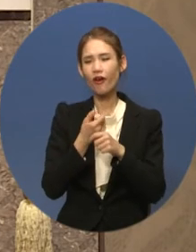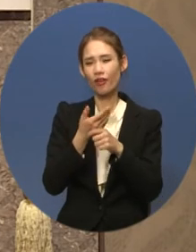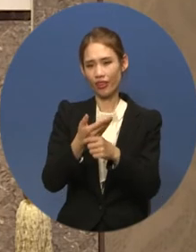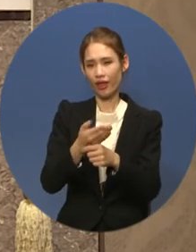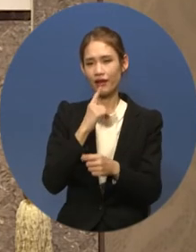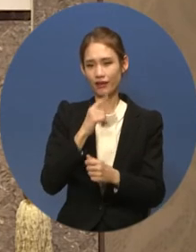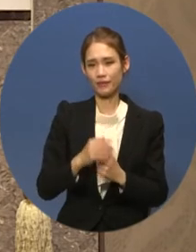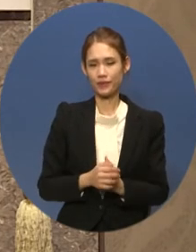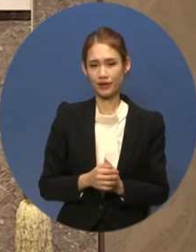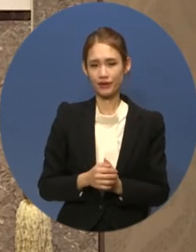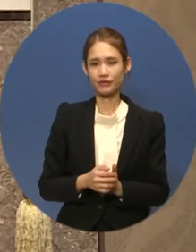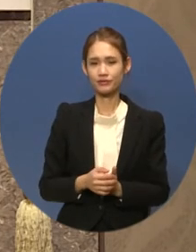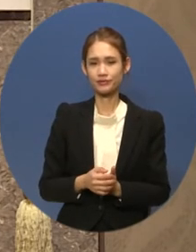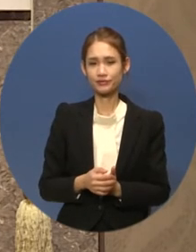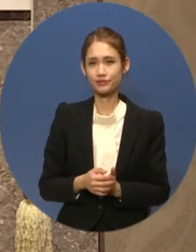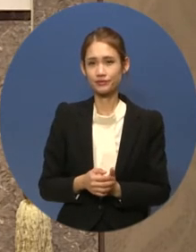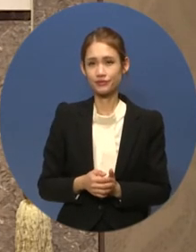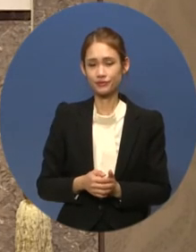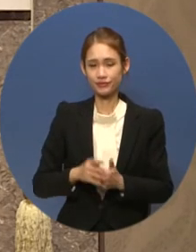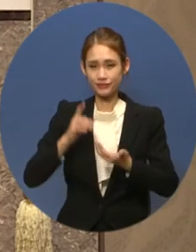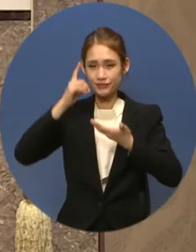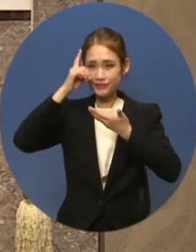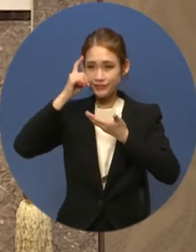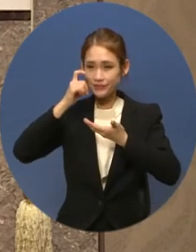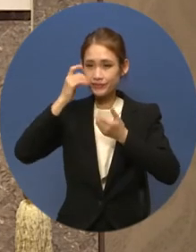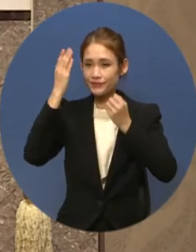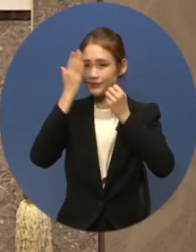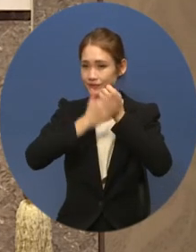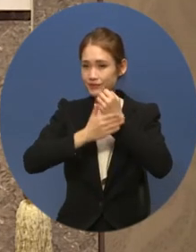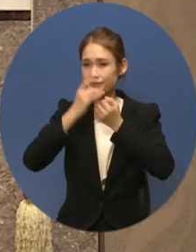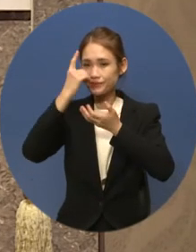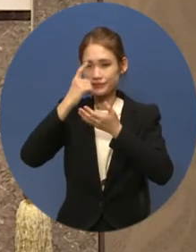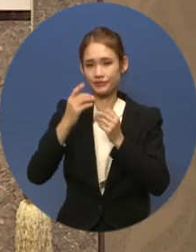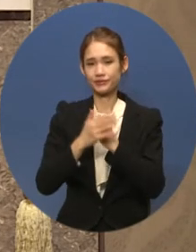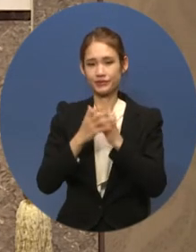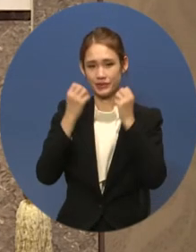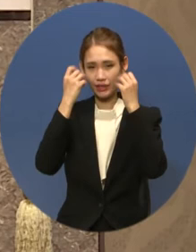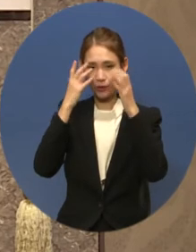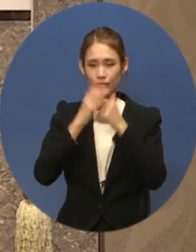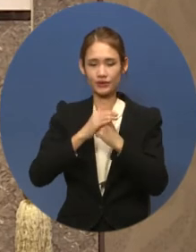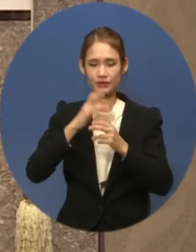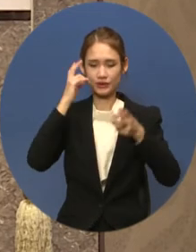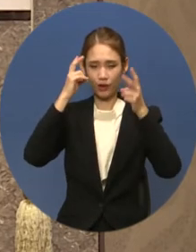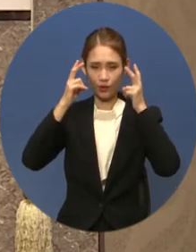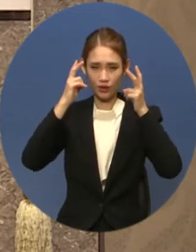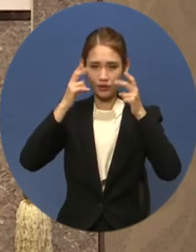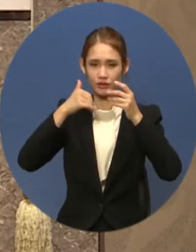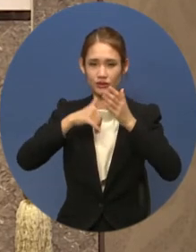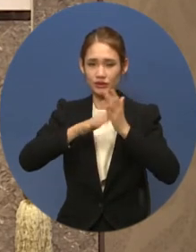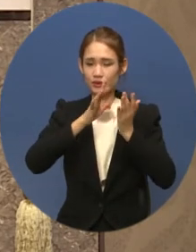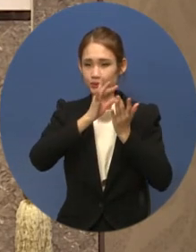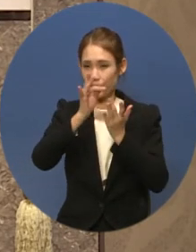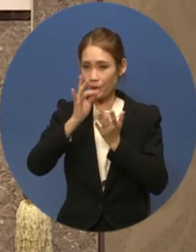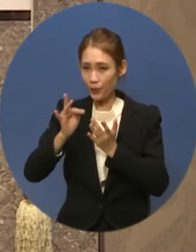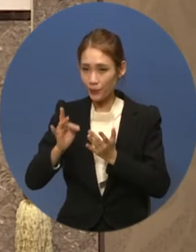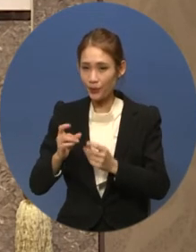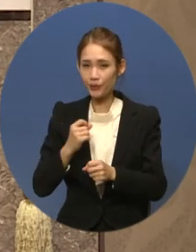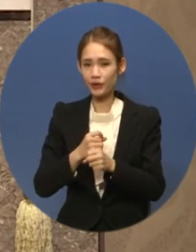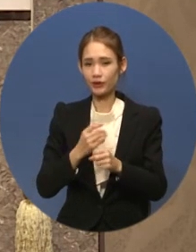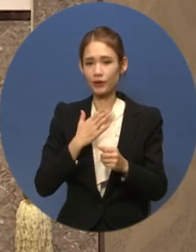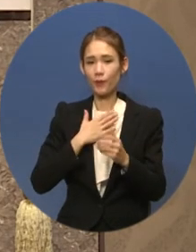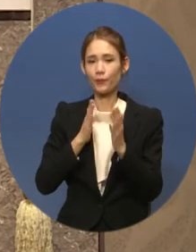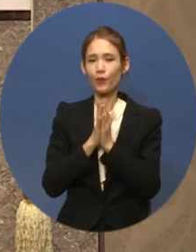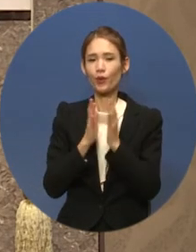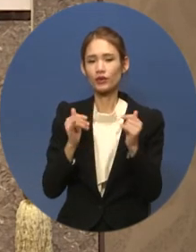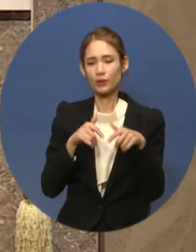그러면 그분들이 또 인증샷을 찍어서 그 분들이 또 새로운 사회적 기업 제품들을 또 선정을 해서 정말 본인들이